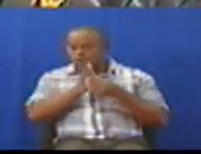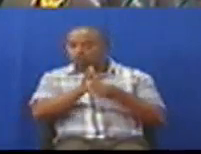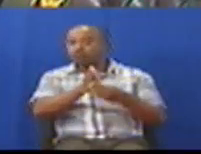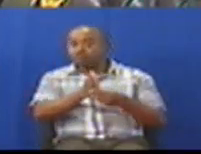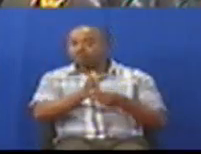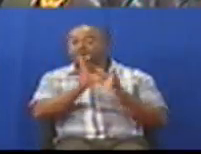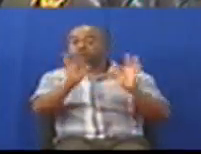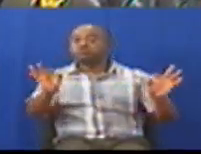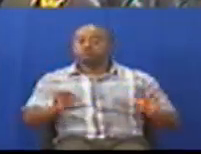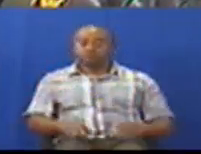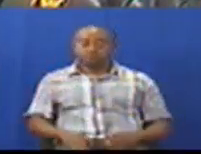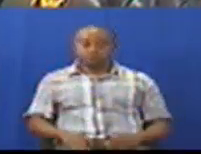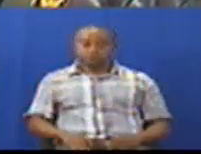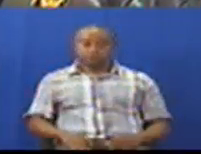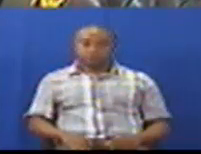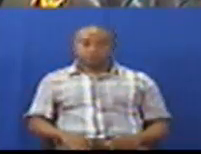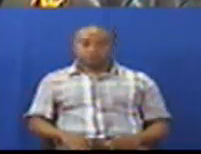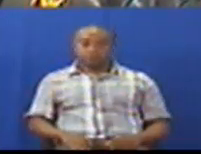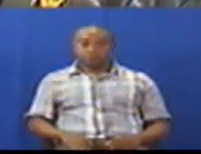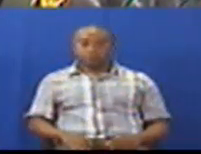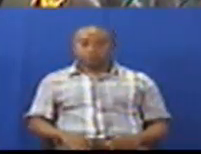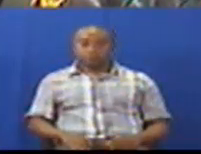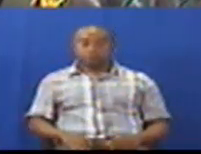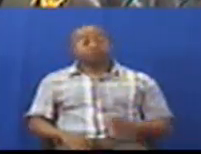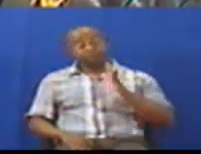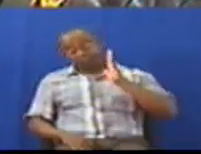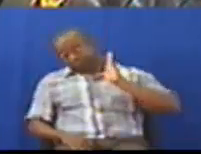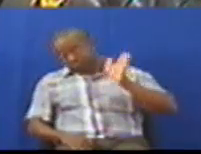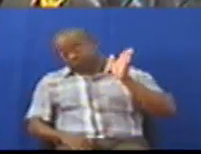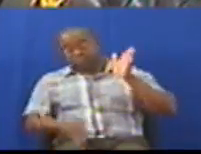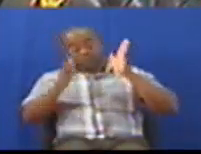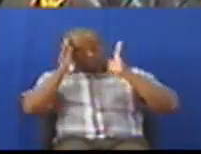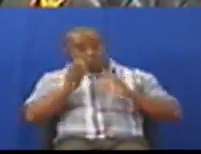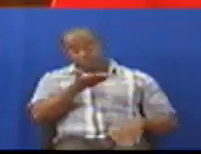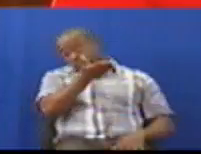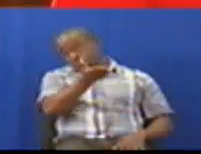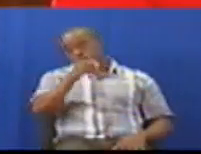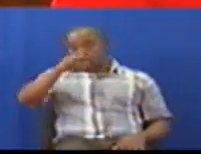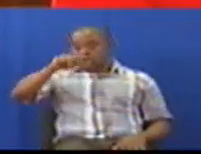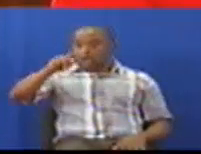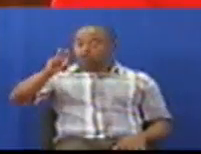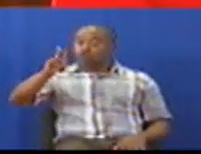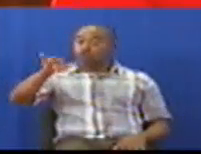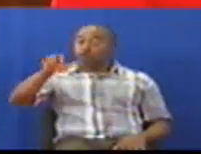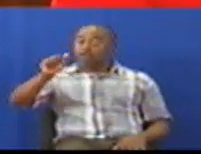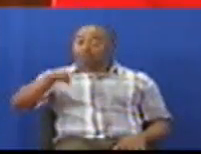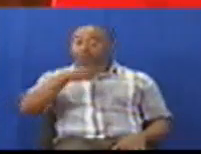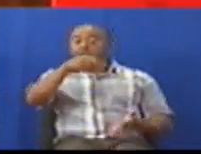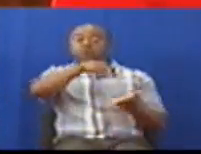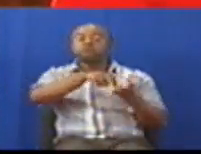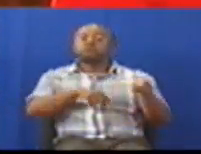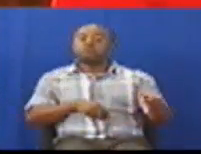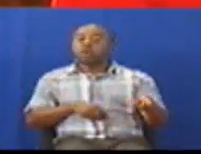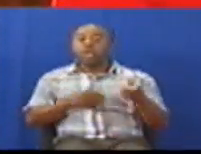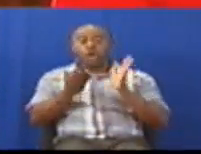vizuri. Waheshimiwa bunge, amesimama mheshimiwa Saada Mkuya Salum kwa akiomba kujua